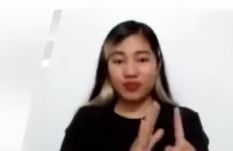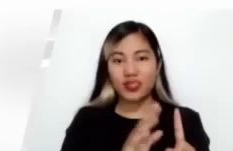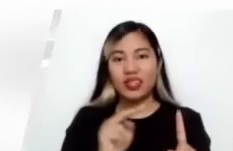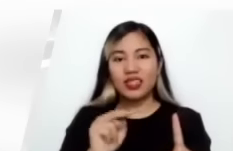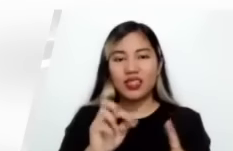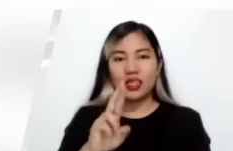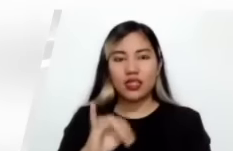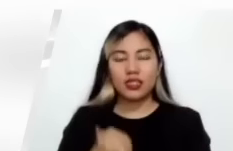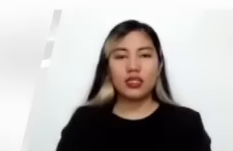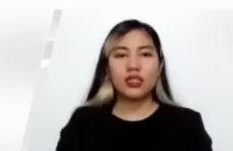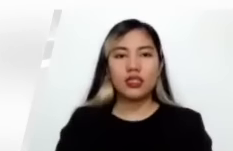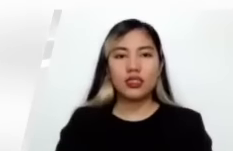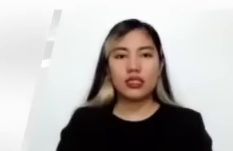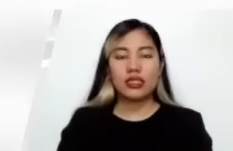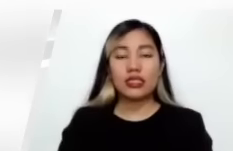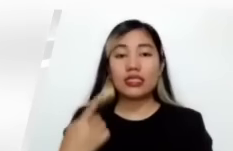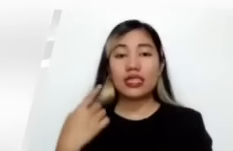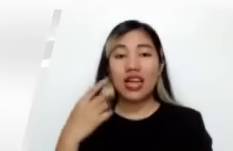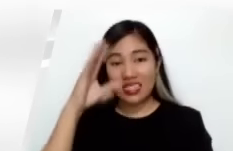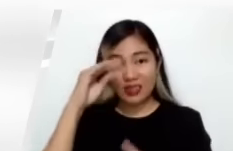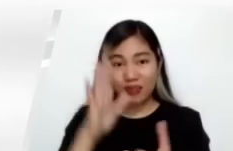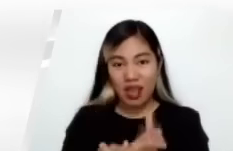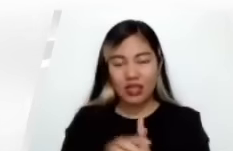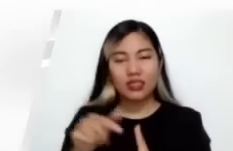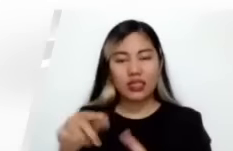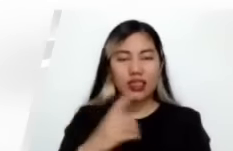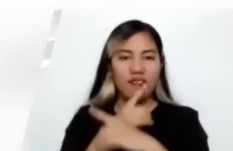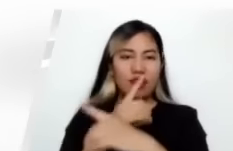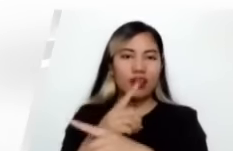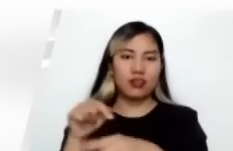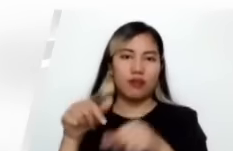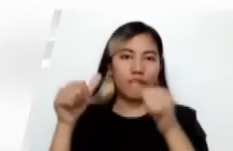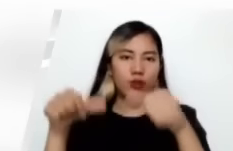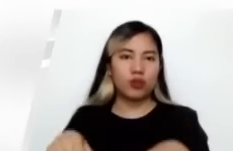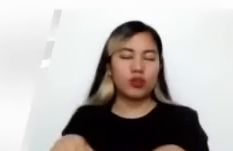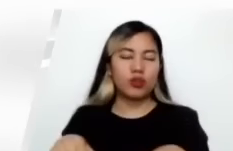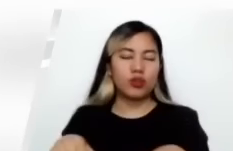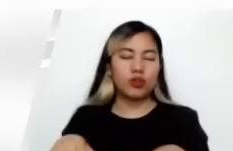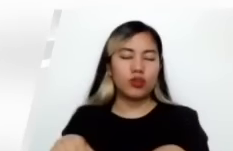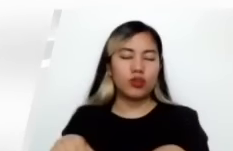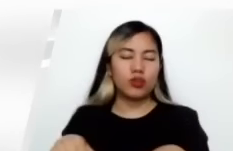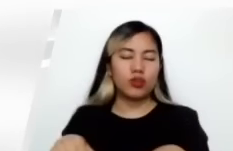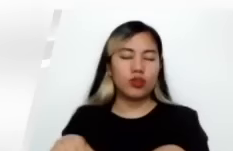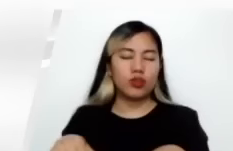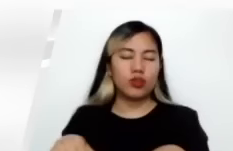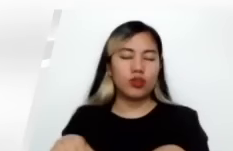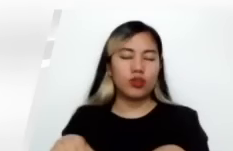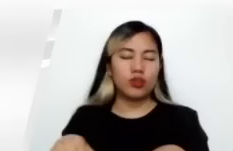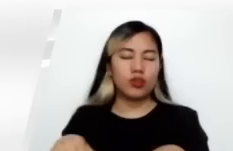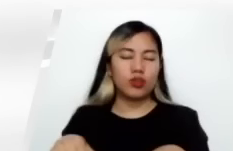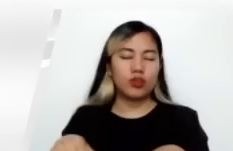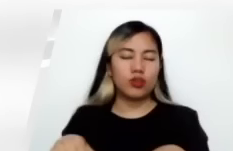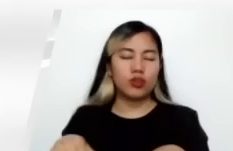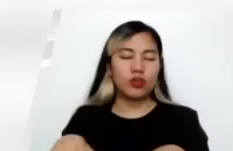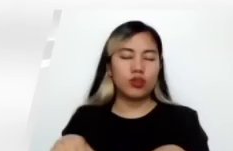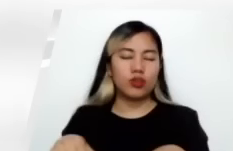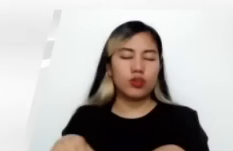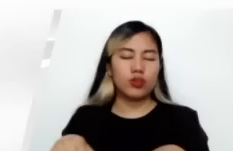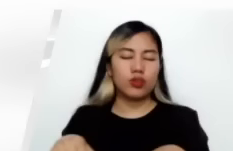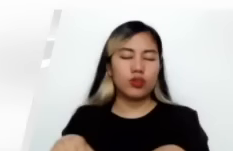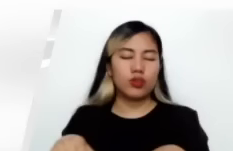nang dinepensahan ni Chito Miranda ang kanyang misis na niminsan daw ay hindi nang loko at hindi nang lamang si